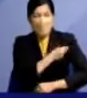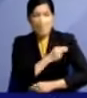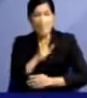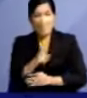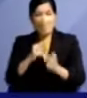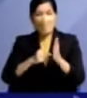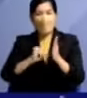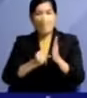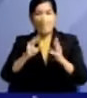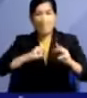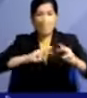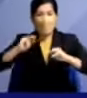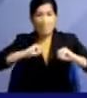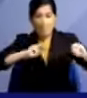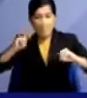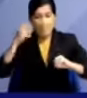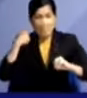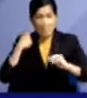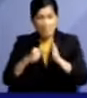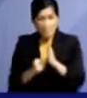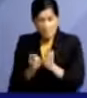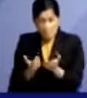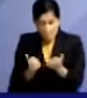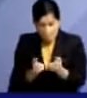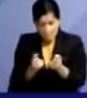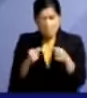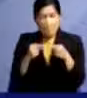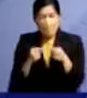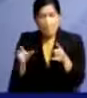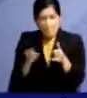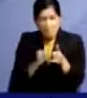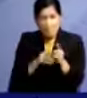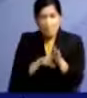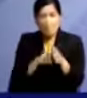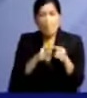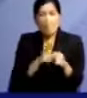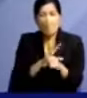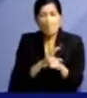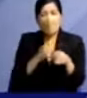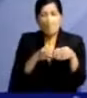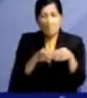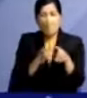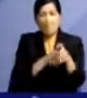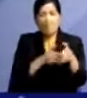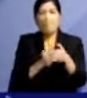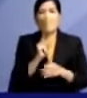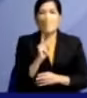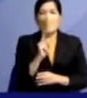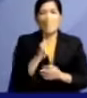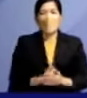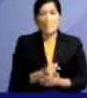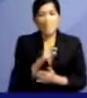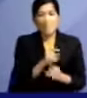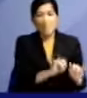สวรรค์เพื่อเตรียมเริ่มรับผู้ป่วยโควิดในกลุ่มสีเขียวต่อไปค่ะซึ่งในส่วนที่เกี่ยวข้องนะคะก็ได้มีการย้